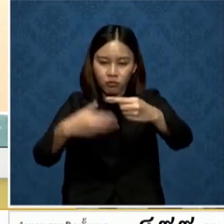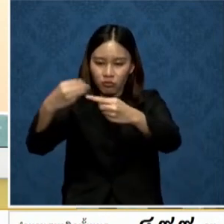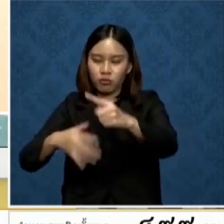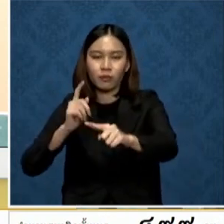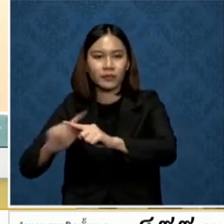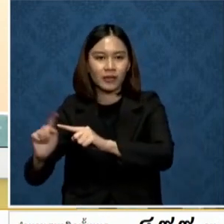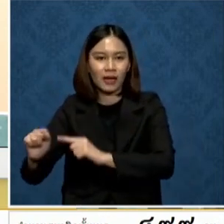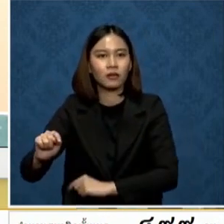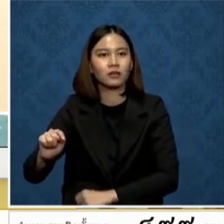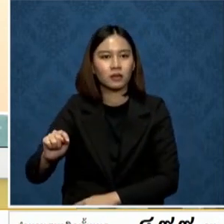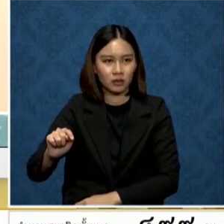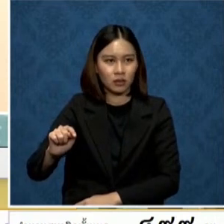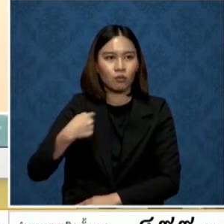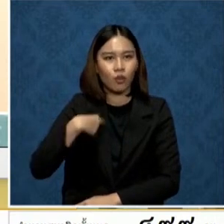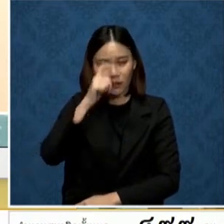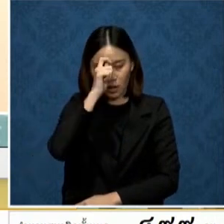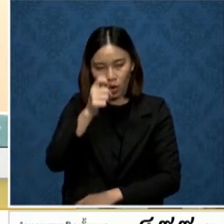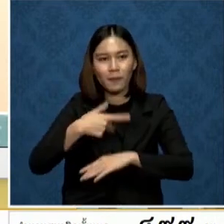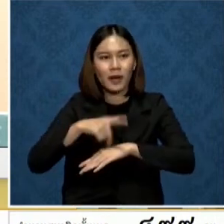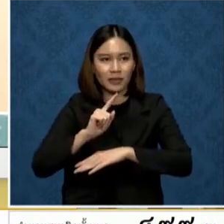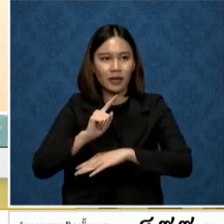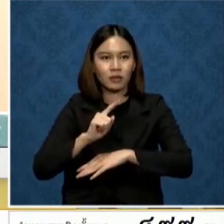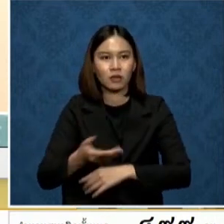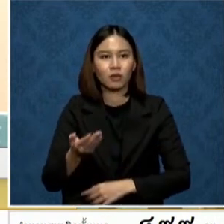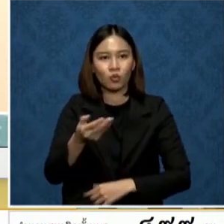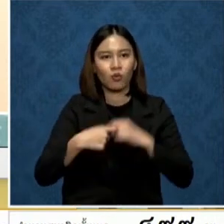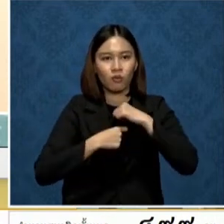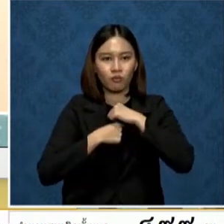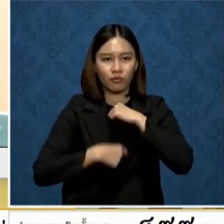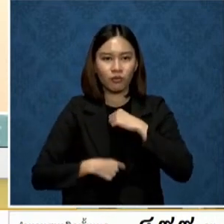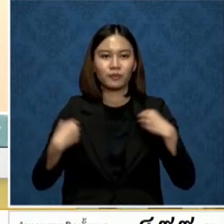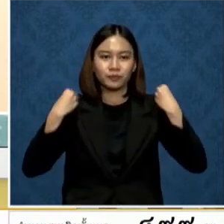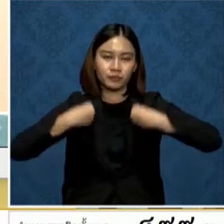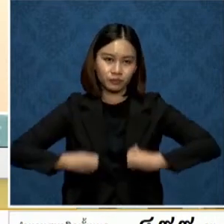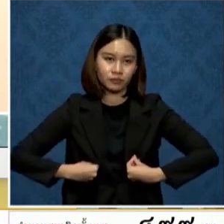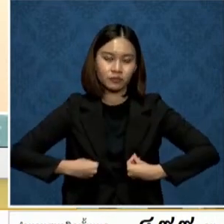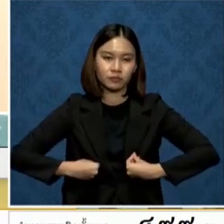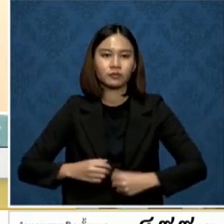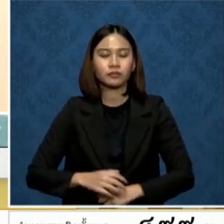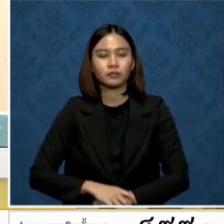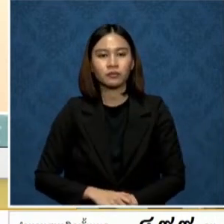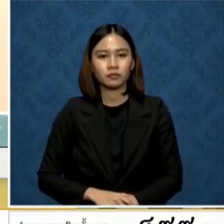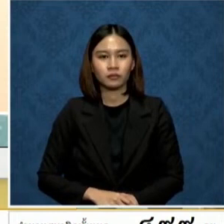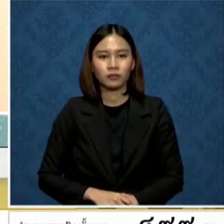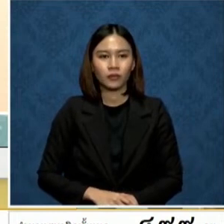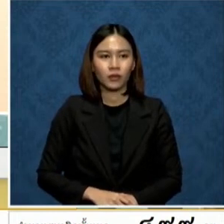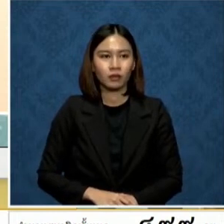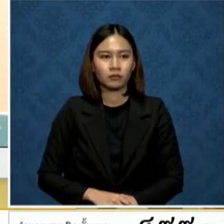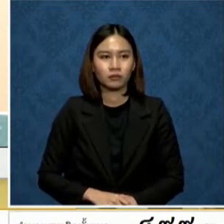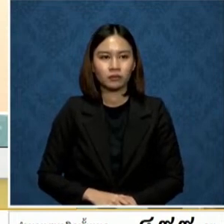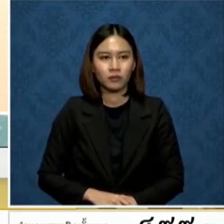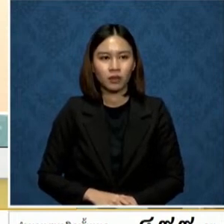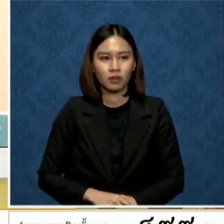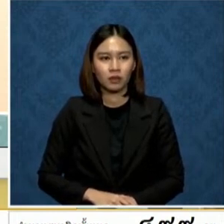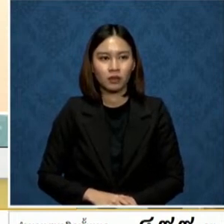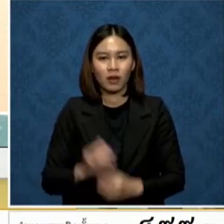หนึนะครับท่านประธานกดออดผมแล้วผมเคารพ้วท่านประธานนะตั้งแต่ท่านผูกไทยใส่สูตรนี่ท่านประธานที่เคารพครับ